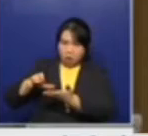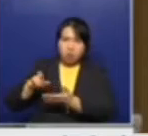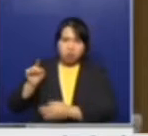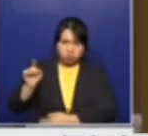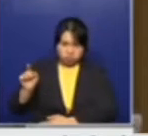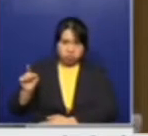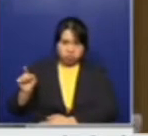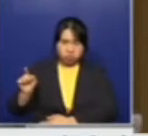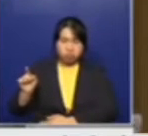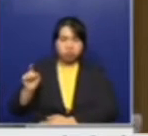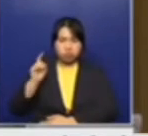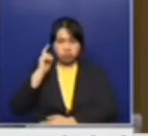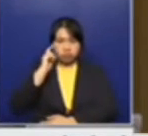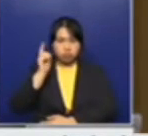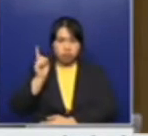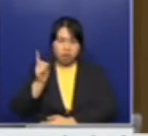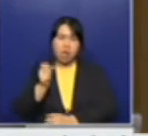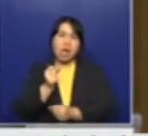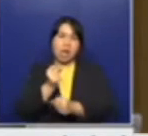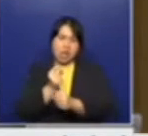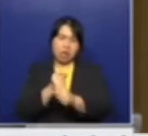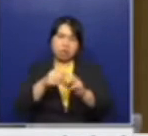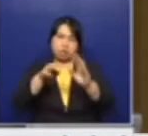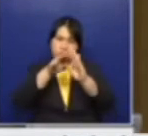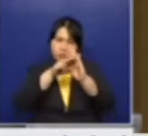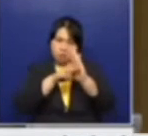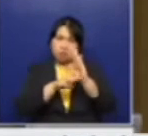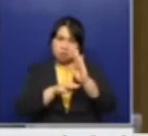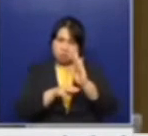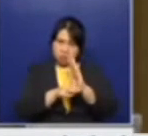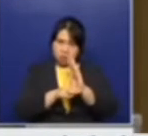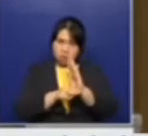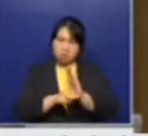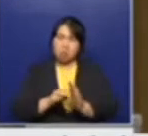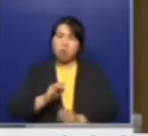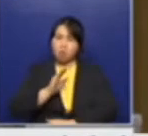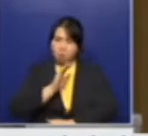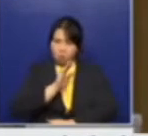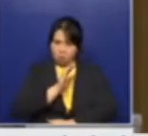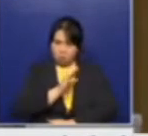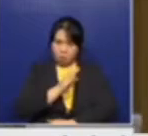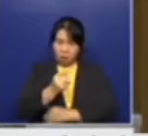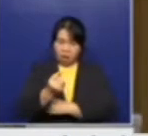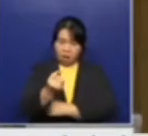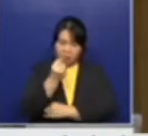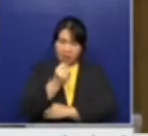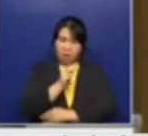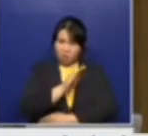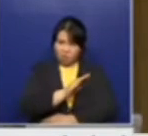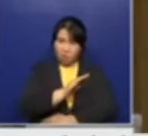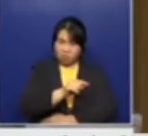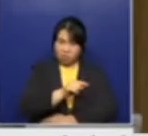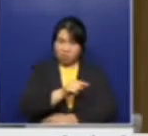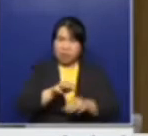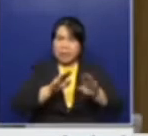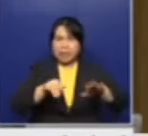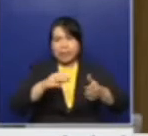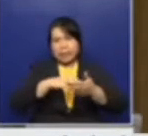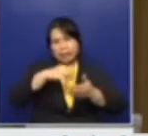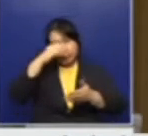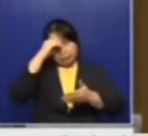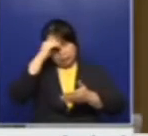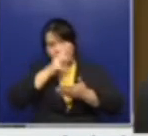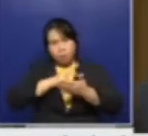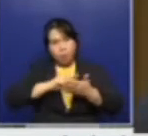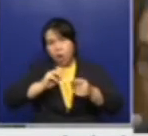บาลจะต้องดำเนินตามข้อเรียกร้องของเจ้าของอำนาจอธิปไตยก็คือนักเรียนนิสิตนักศึกษา